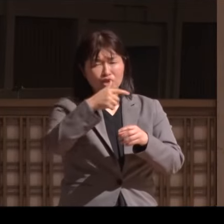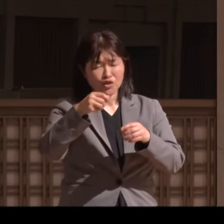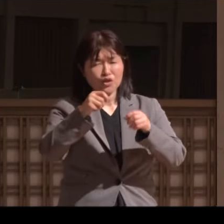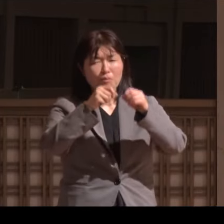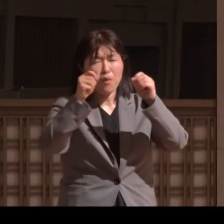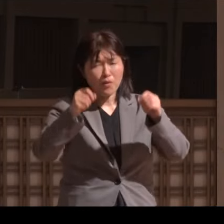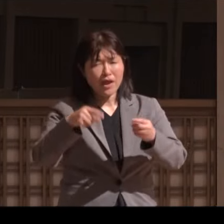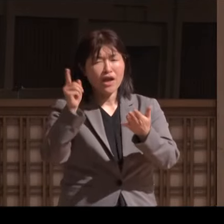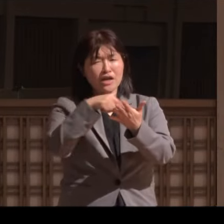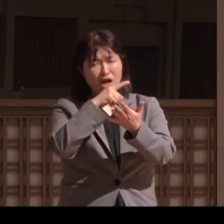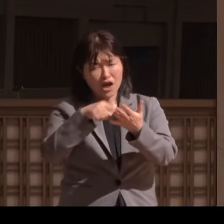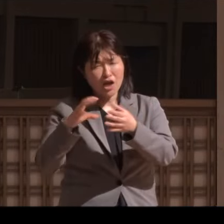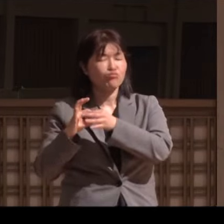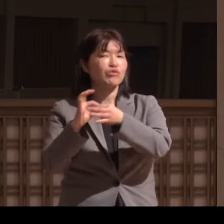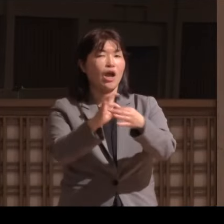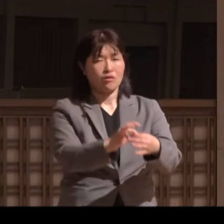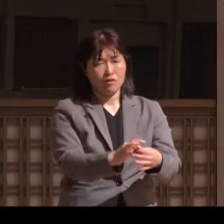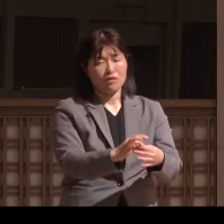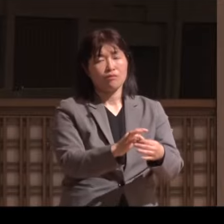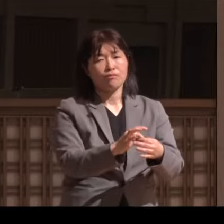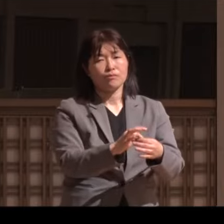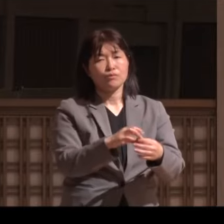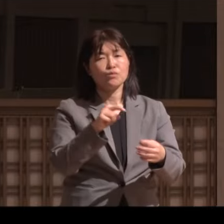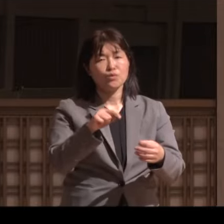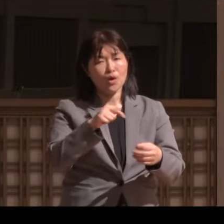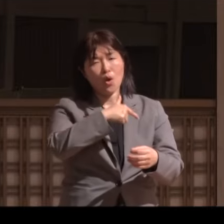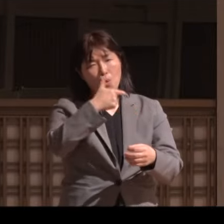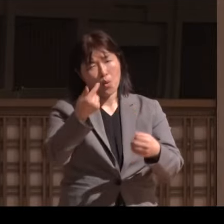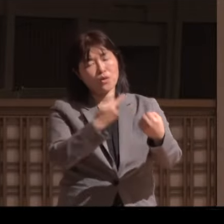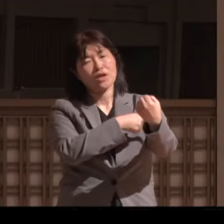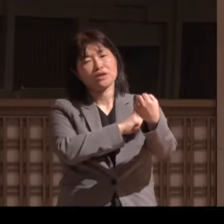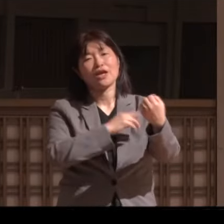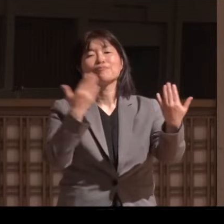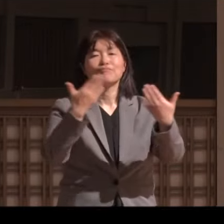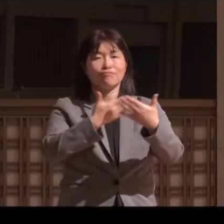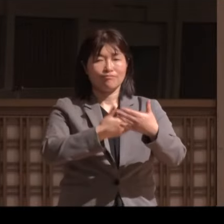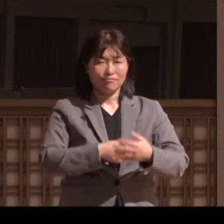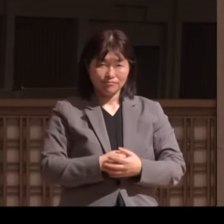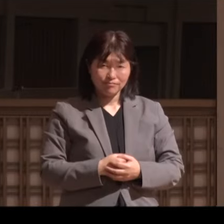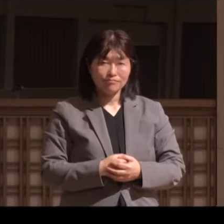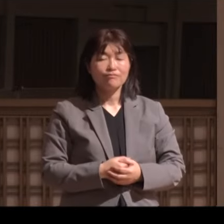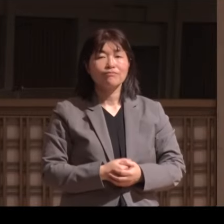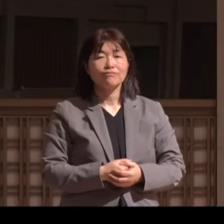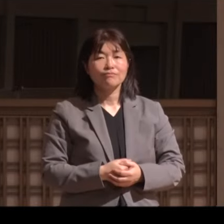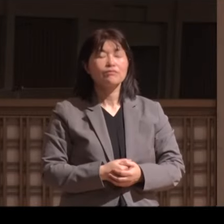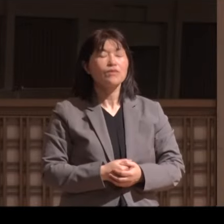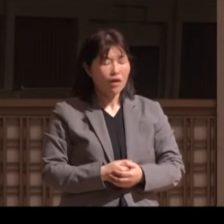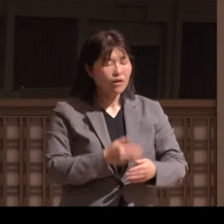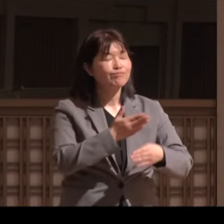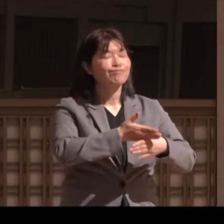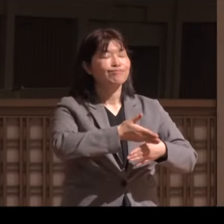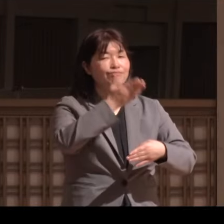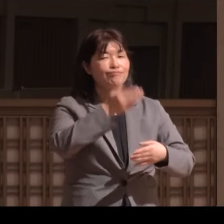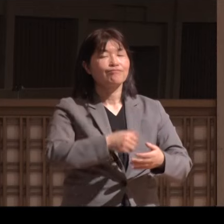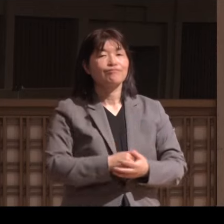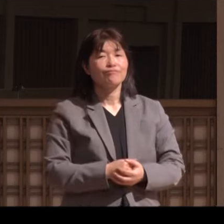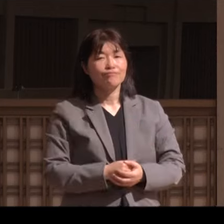解決していくことになったわけですそれが大きな力になったと思いますはいありがとうございまし